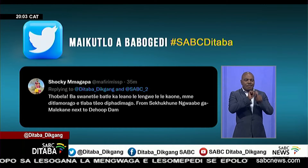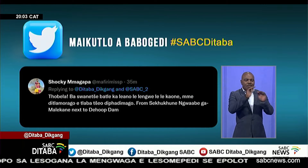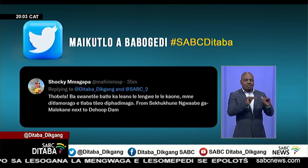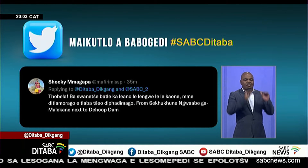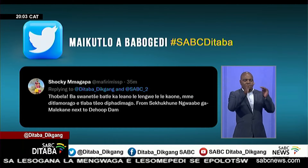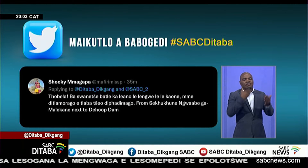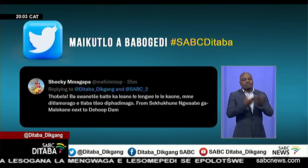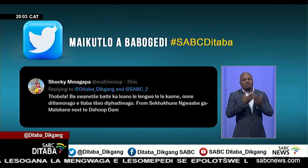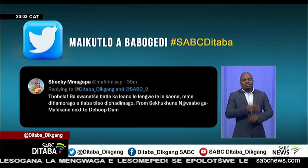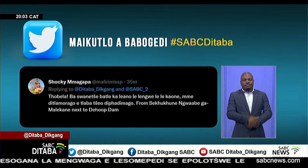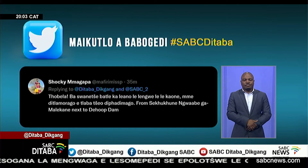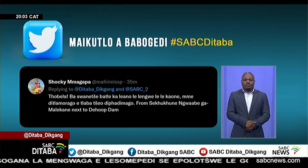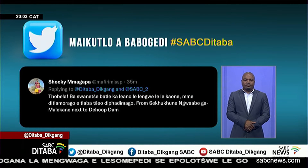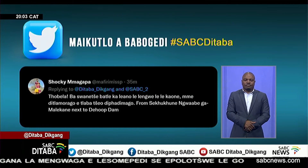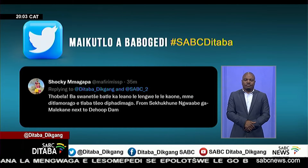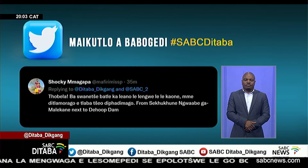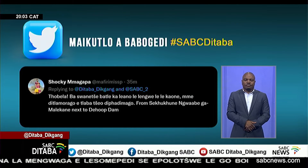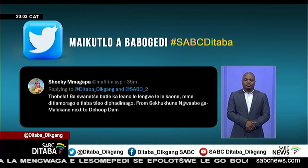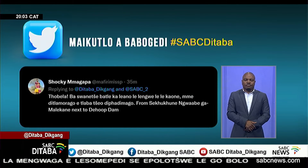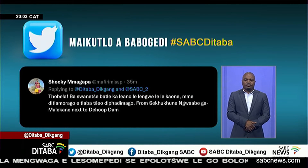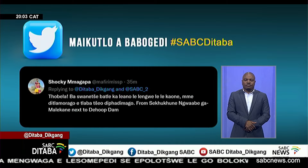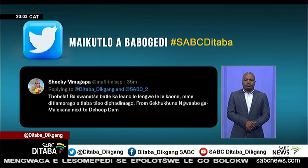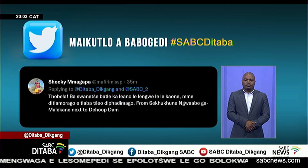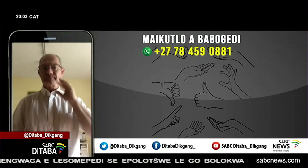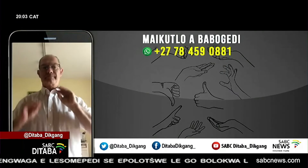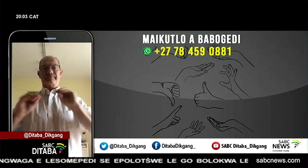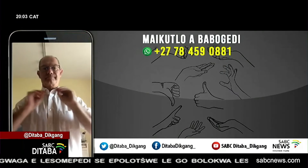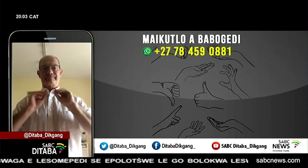di phadimago.